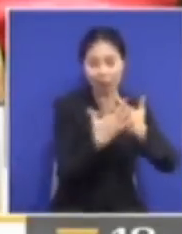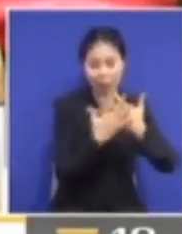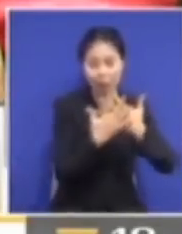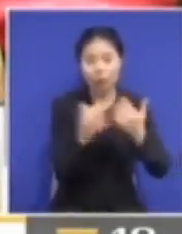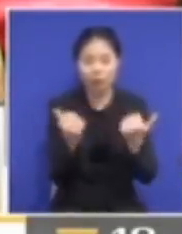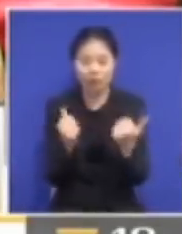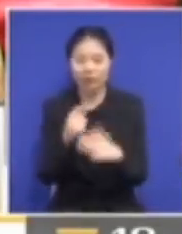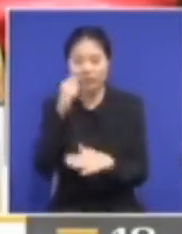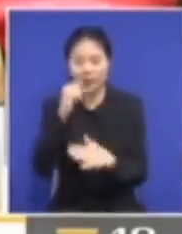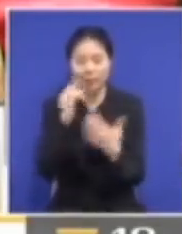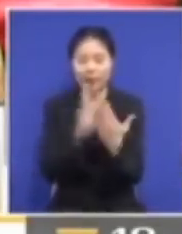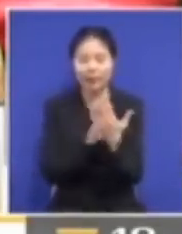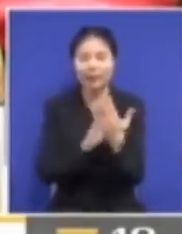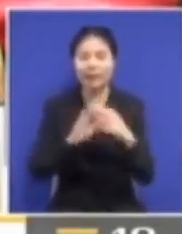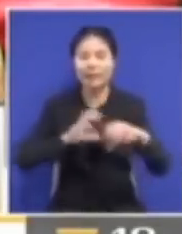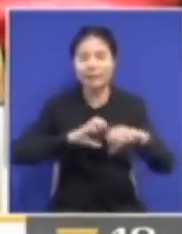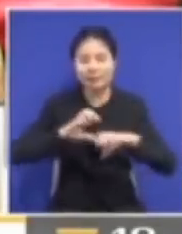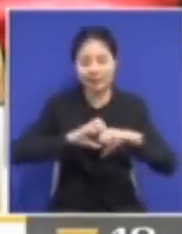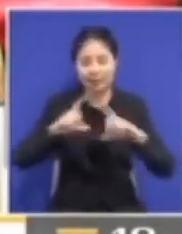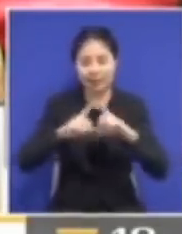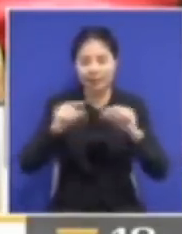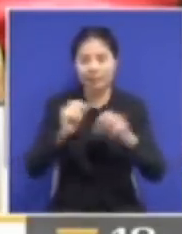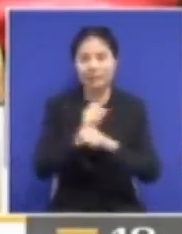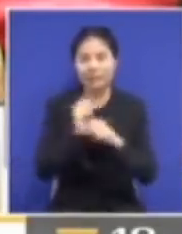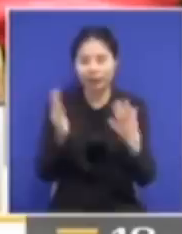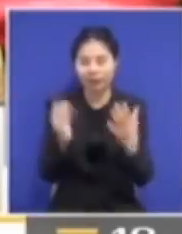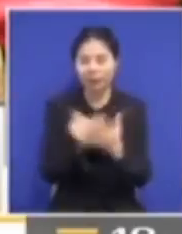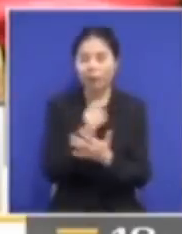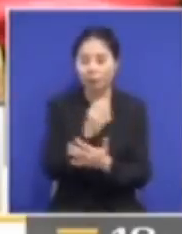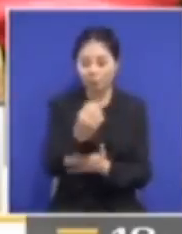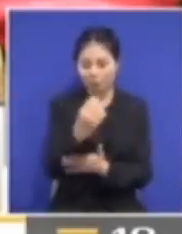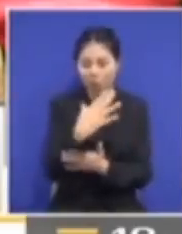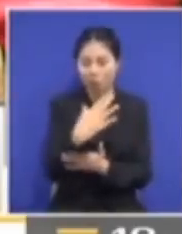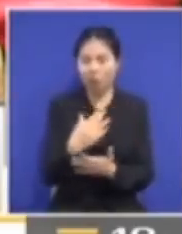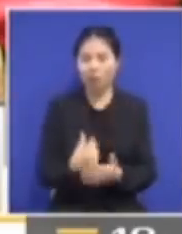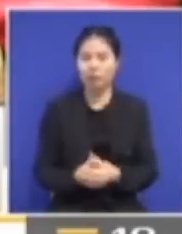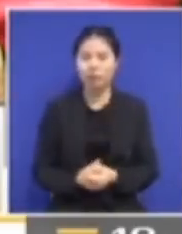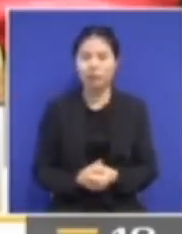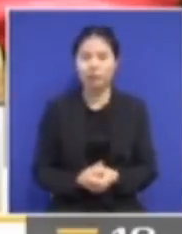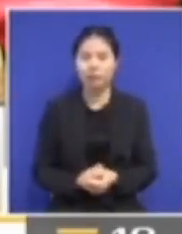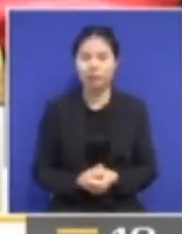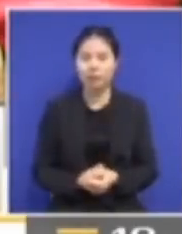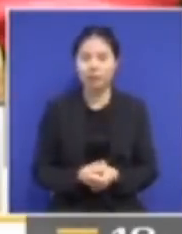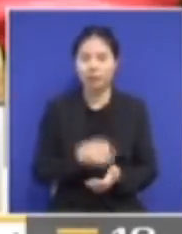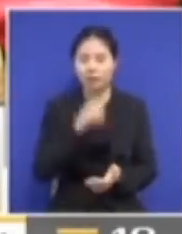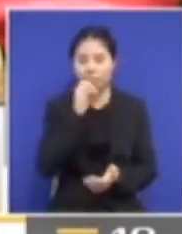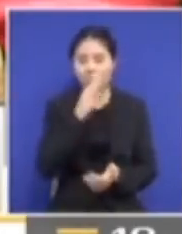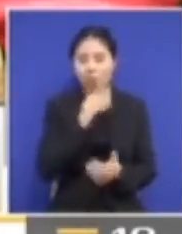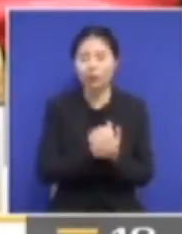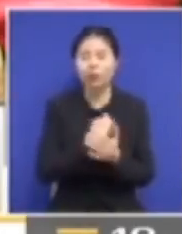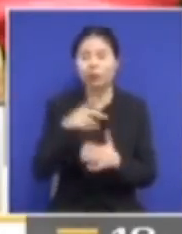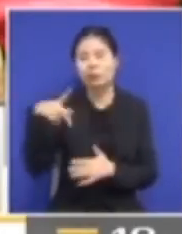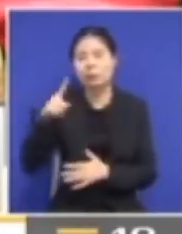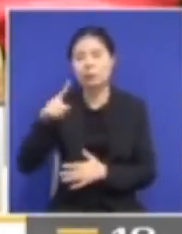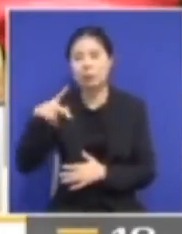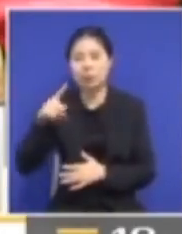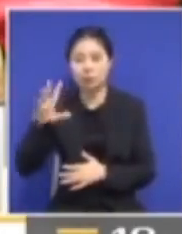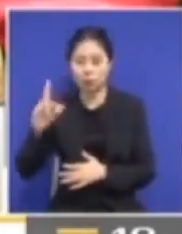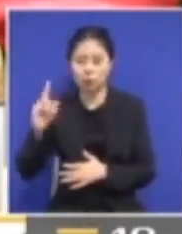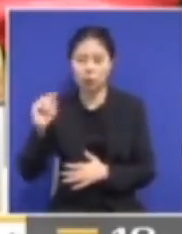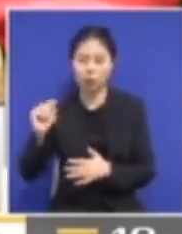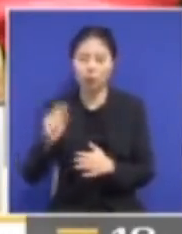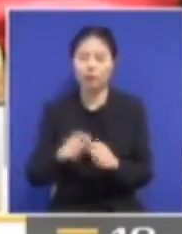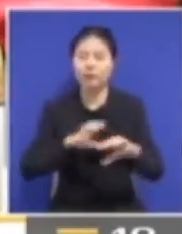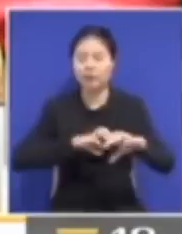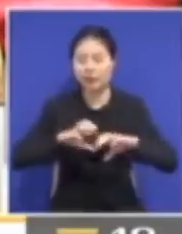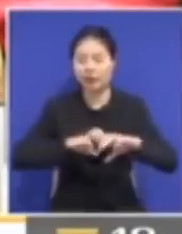ไหนนะครับช่วยตอบผมได้ไหมนะครับอย่ามาบอกว่าอยู่ที่ปปช.นะครับนะ